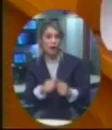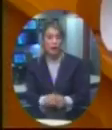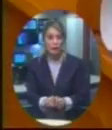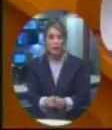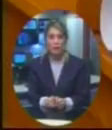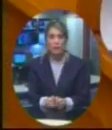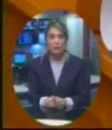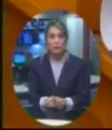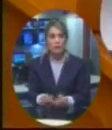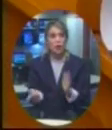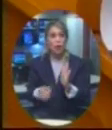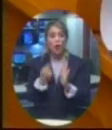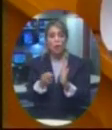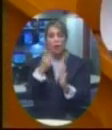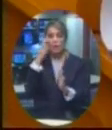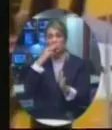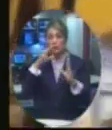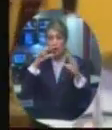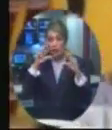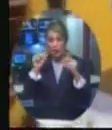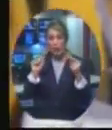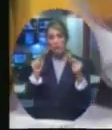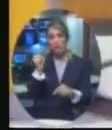פעם שניסו, זה קרה.